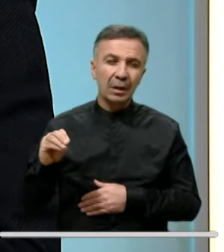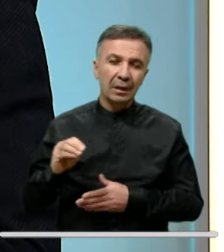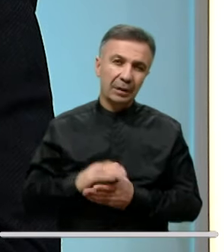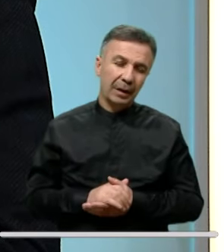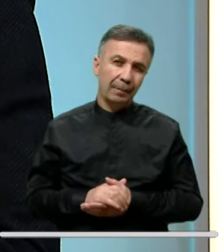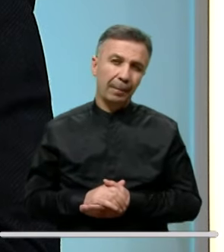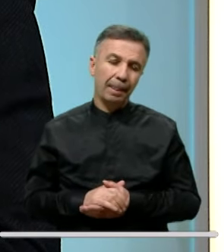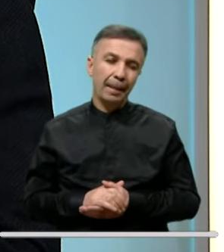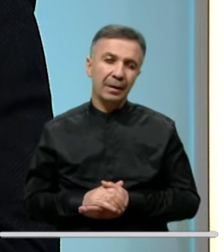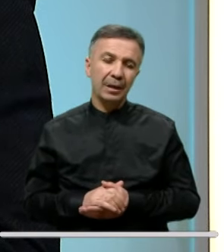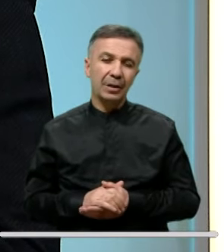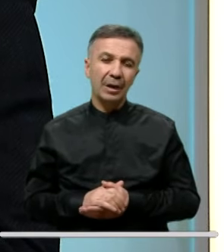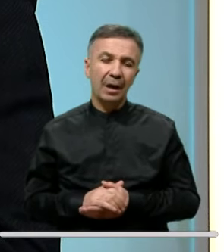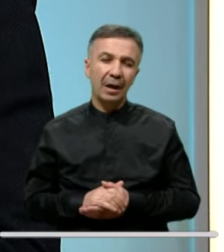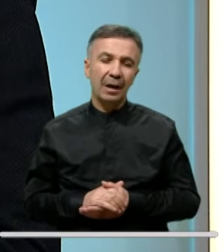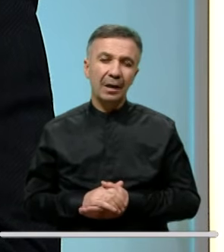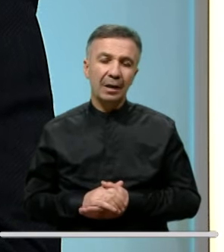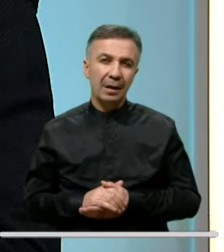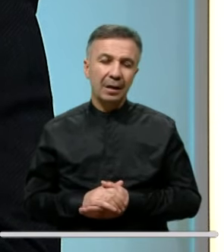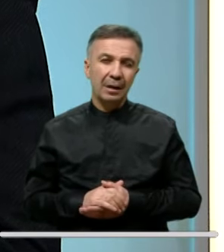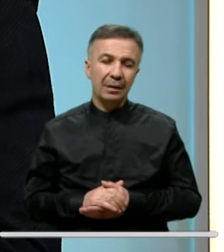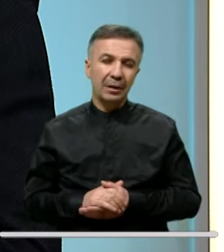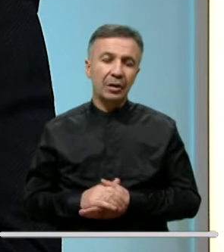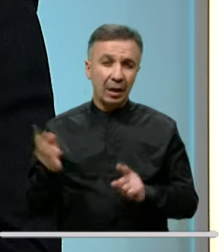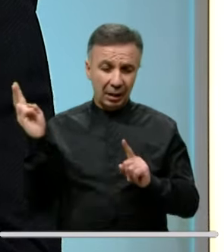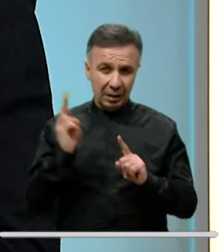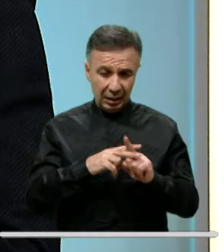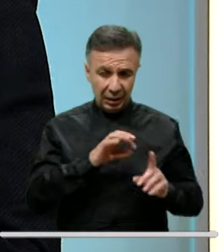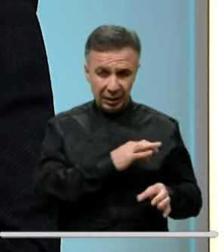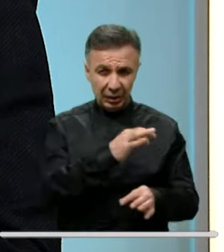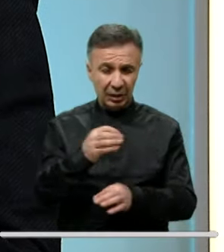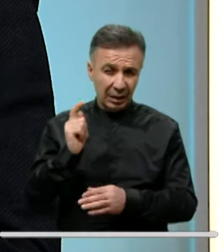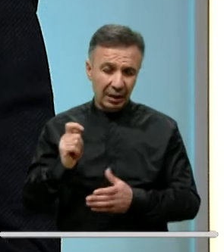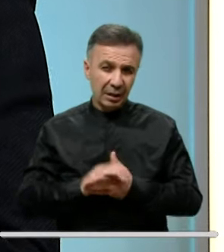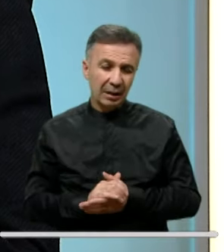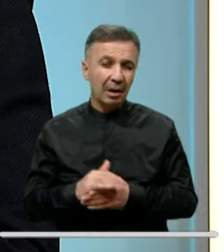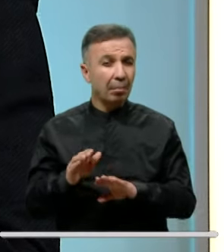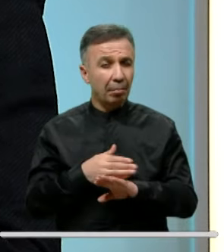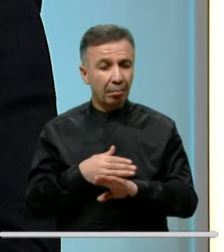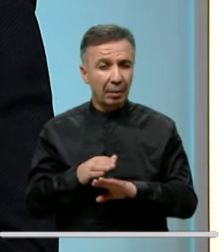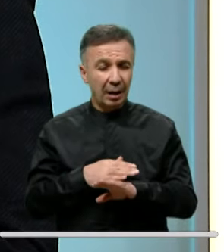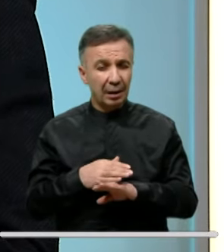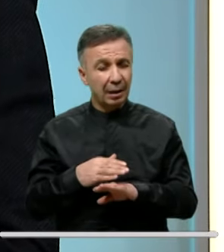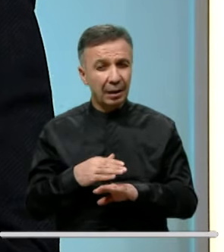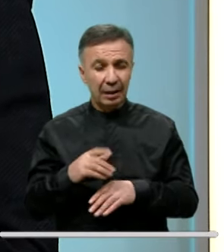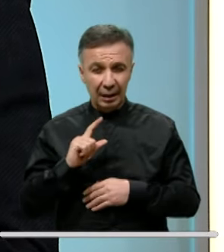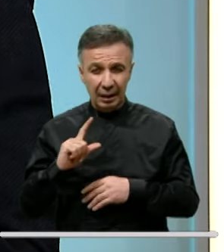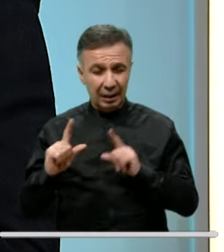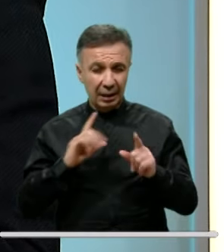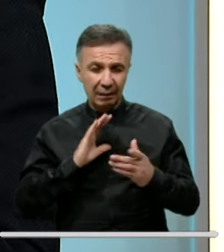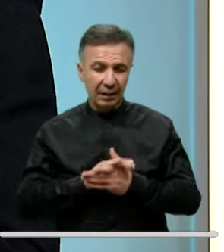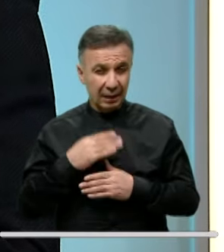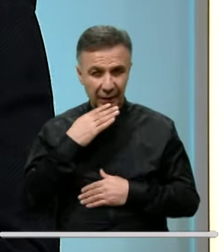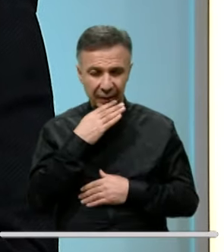olan kişiler ve kuruluşlar ne yapması lazım? Efendim gerçekten malın eğer o mala ihtiyacı varsa, fırsatçılık